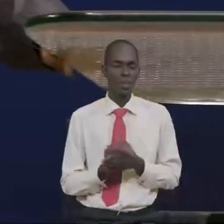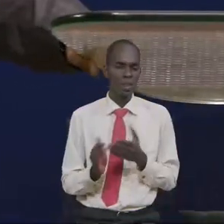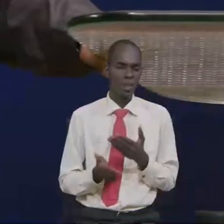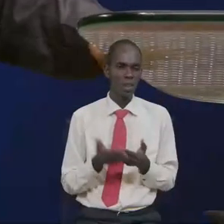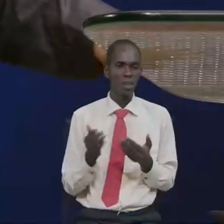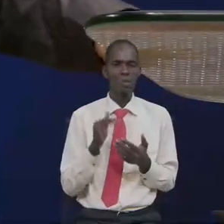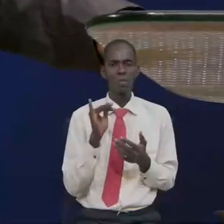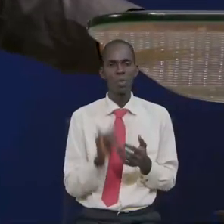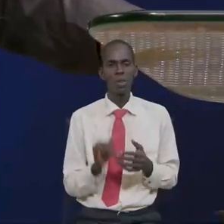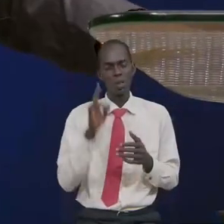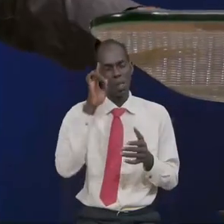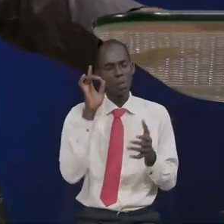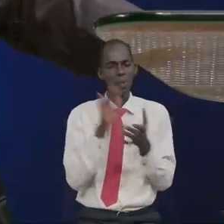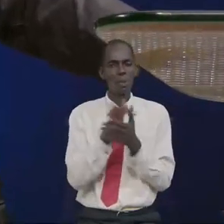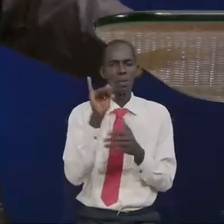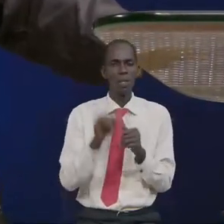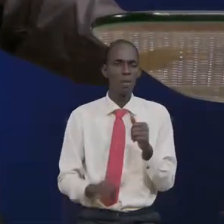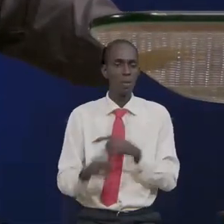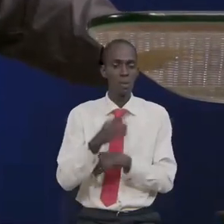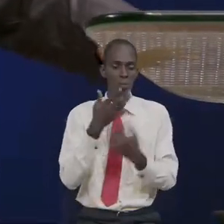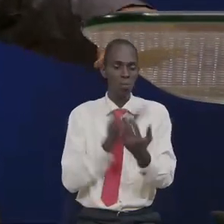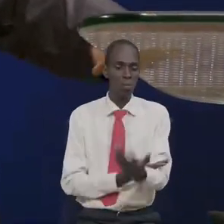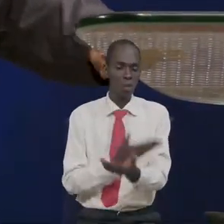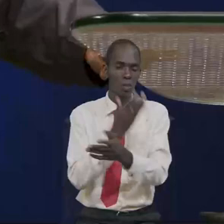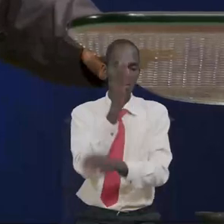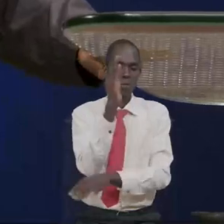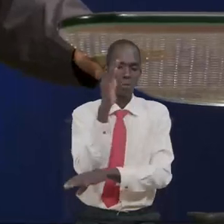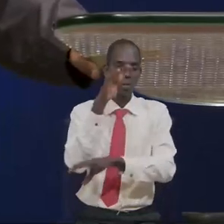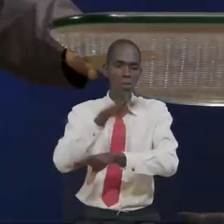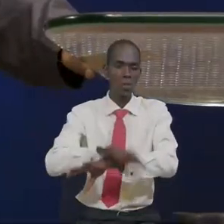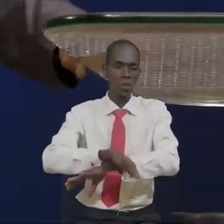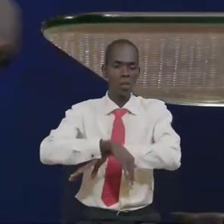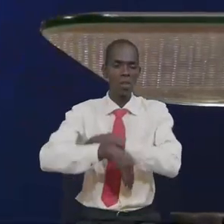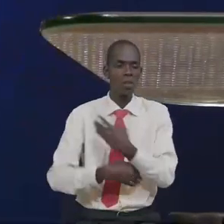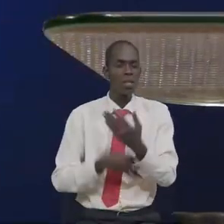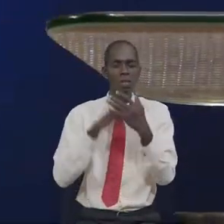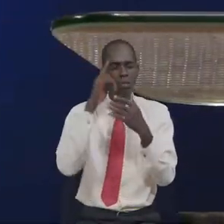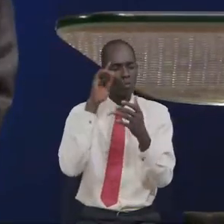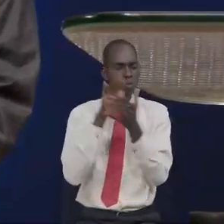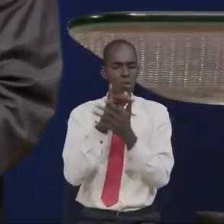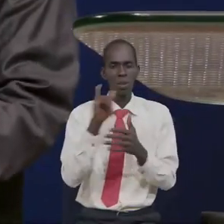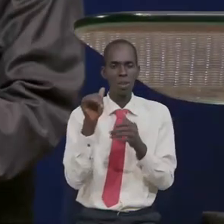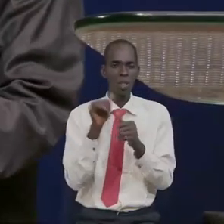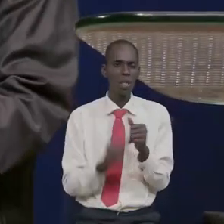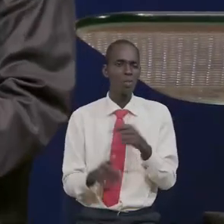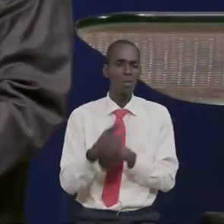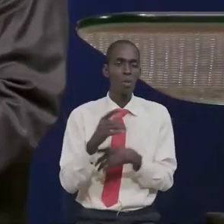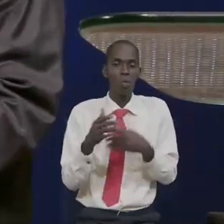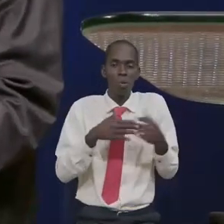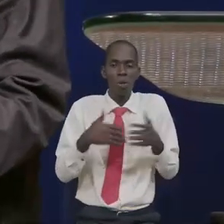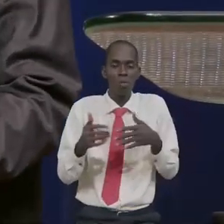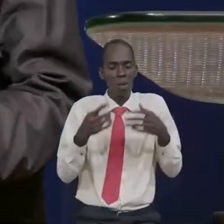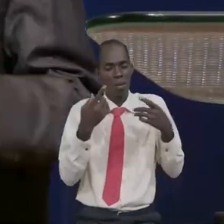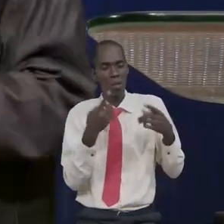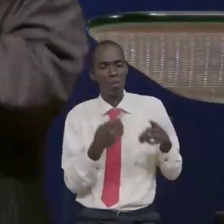Alors, simplement, se confier chaque jour, le matin, l'après-midi, la nuit, se confier chaque jour, quel que soit ce qui